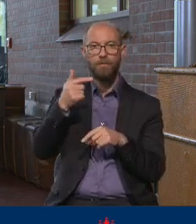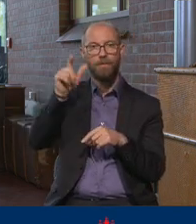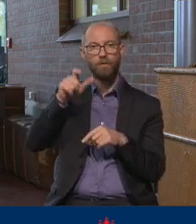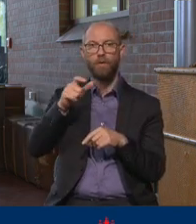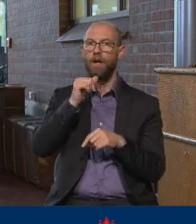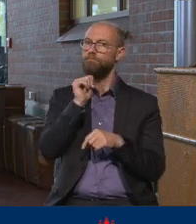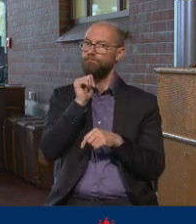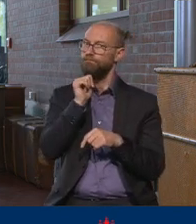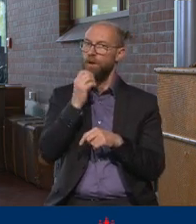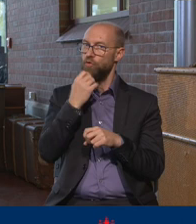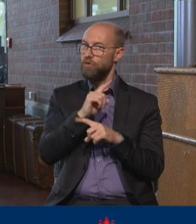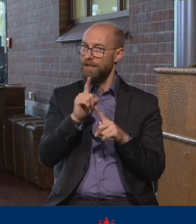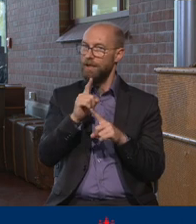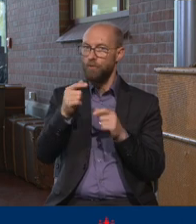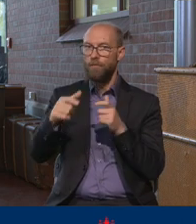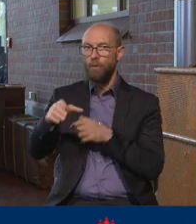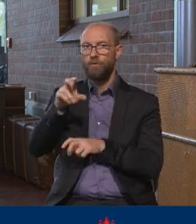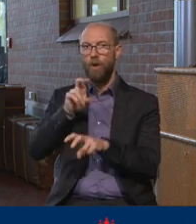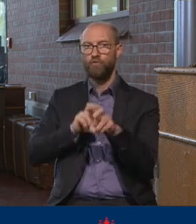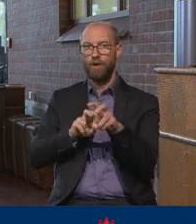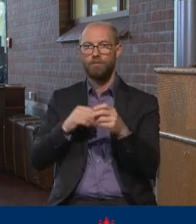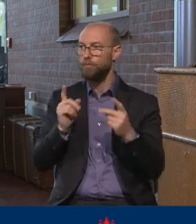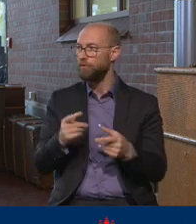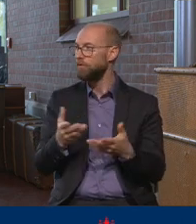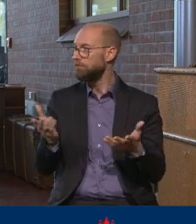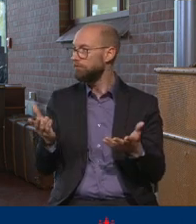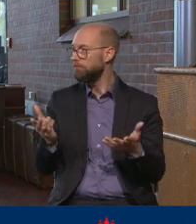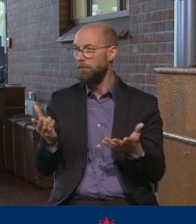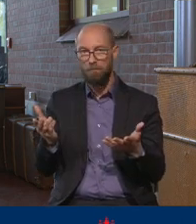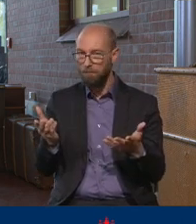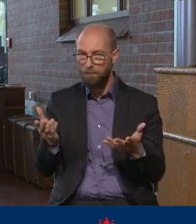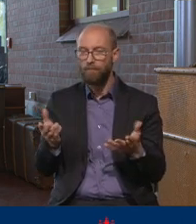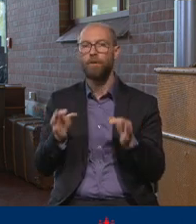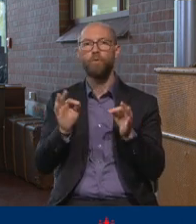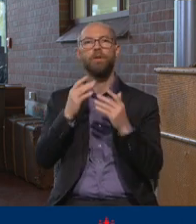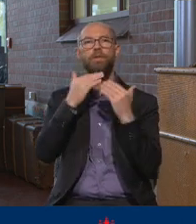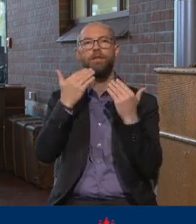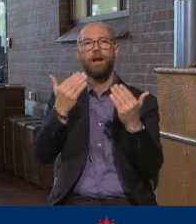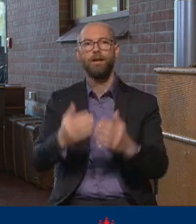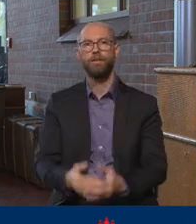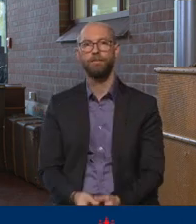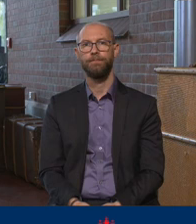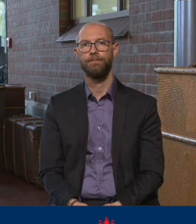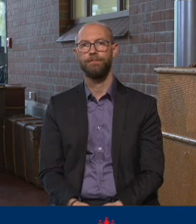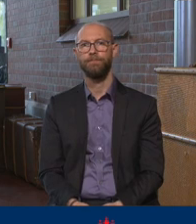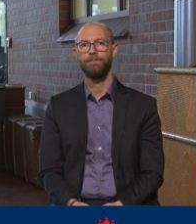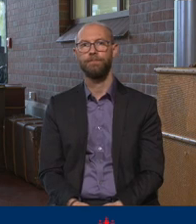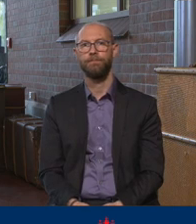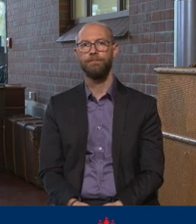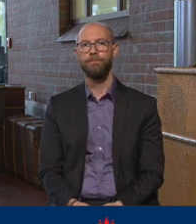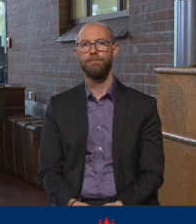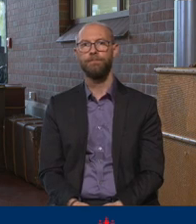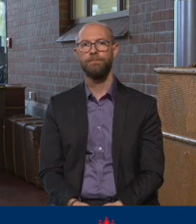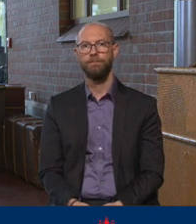nicht da müssten wir da noch mal wirbt tauschen aber sehe ich nicht gut vielen dank ja so weit